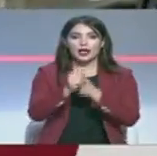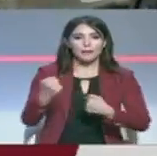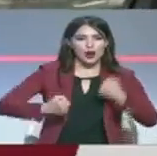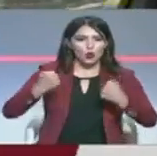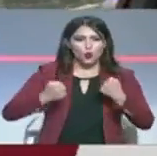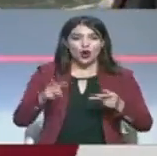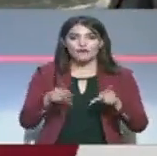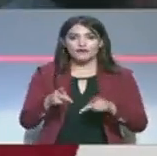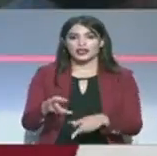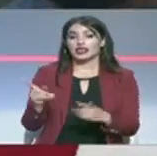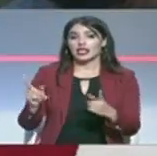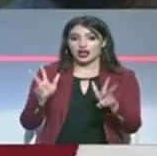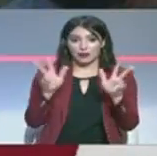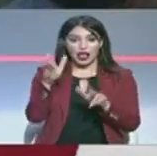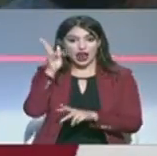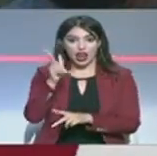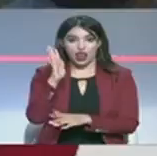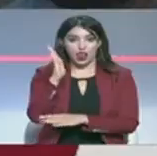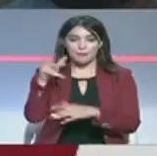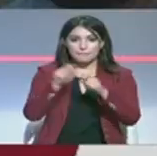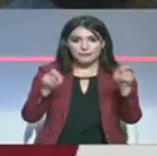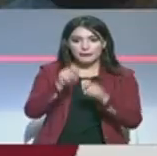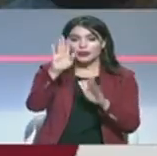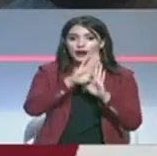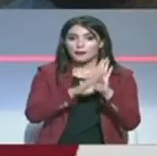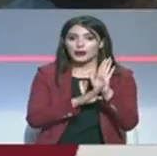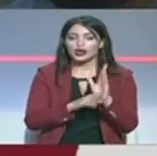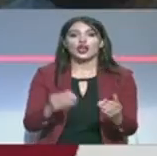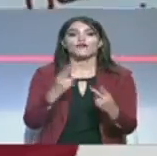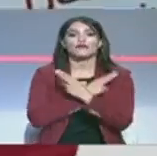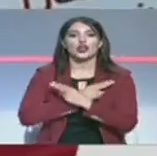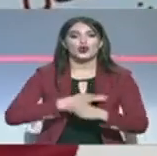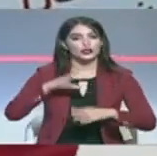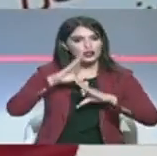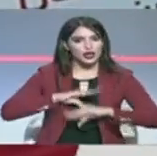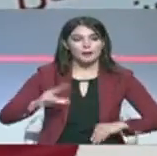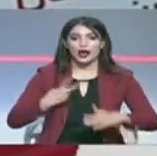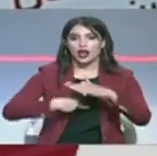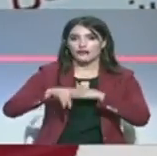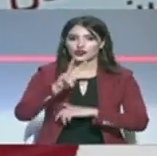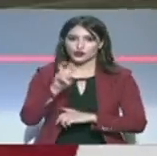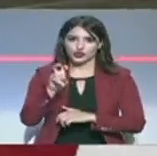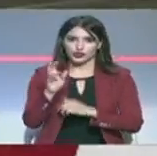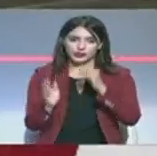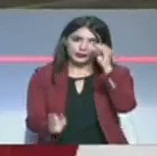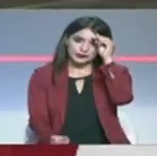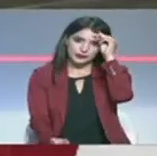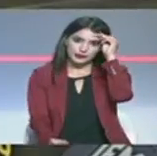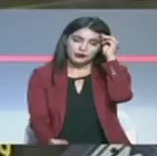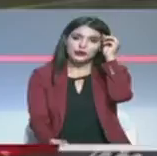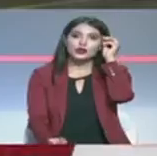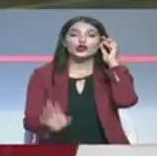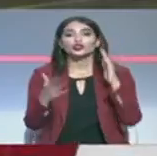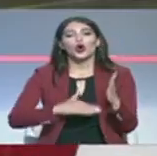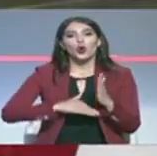لقاء إعلامي خصص لتقييم نتائج برنامج العطلة الآمنة لسنة 2020. احنا قلنا ما يلزموش